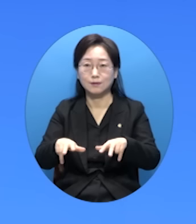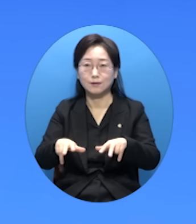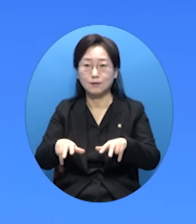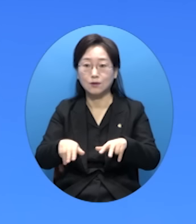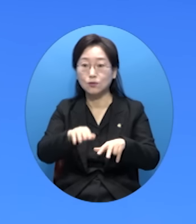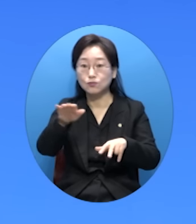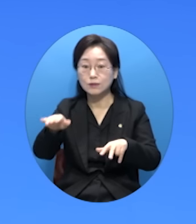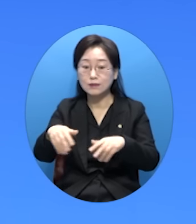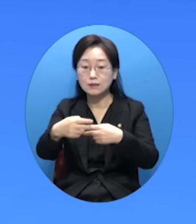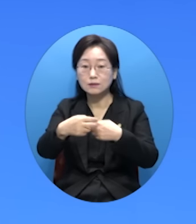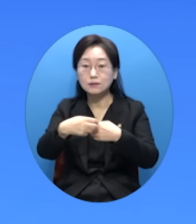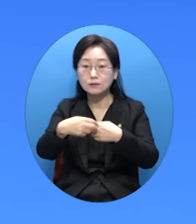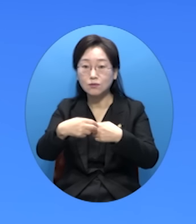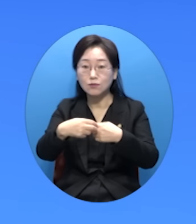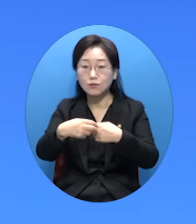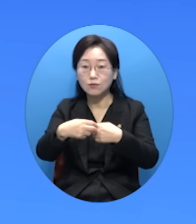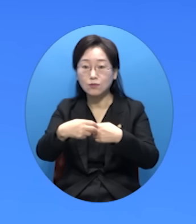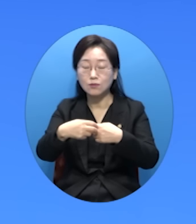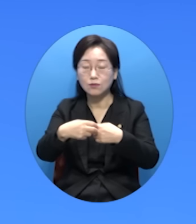우리 의료계